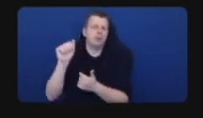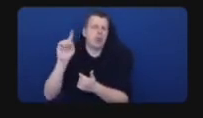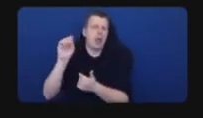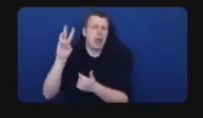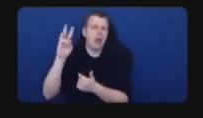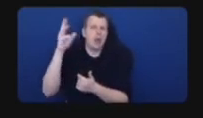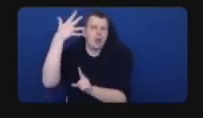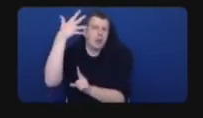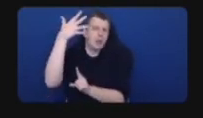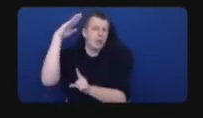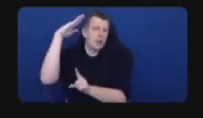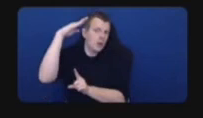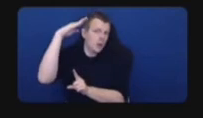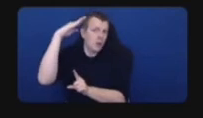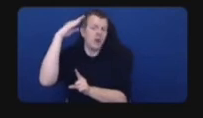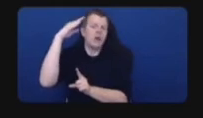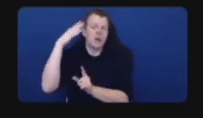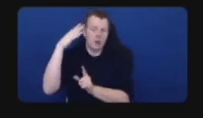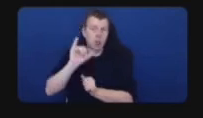方。